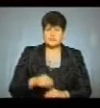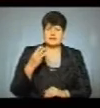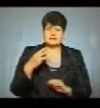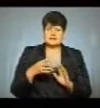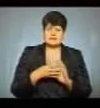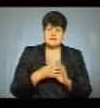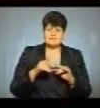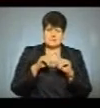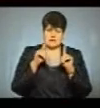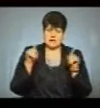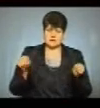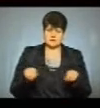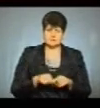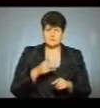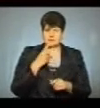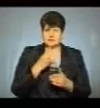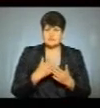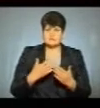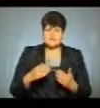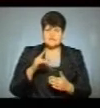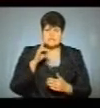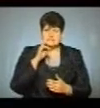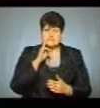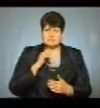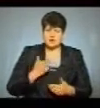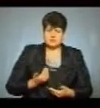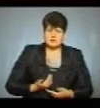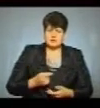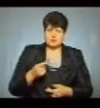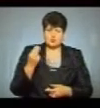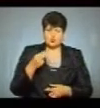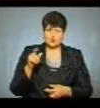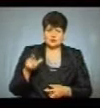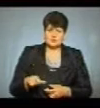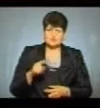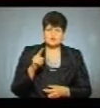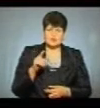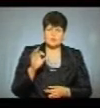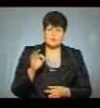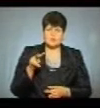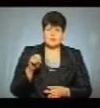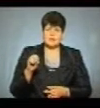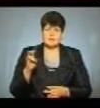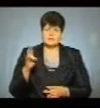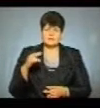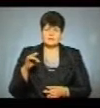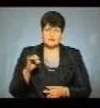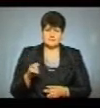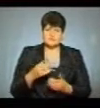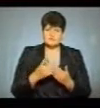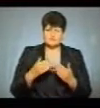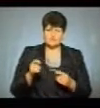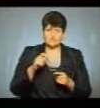39 картин репрезентувала під час виставки «Смак життя» тернопільська художниця Зоряна Олендер. Виставку в Український дім «Перемога»